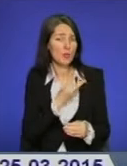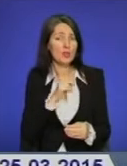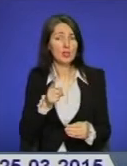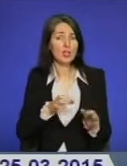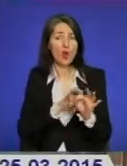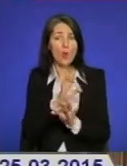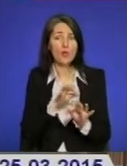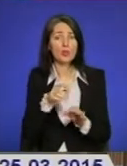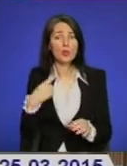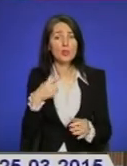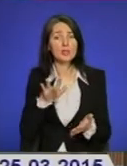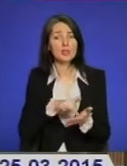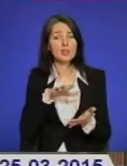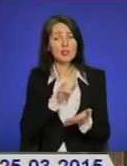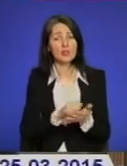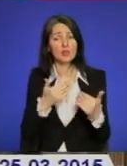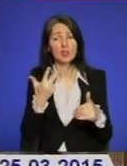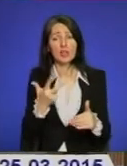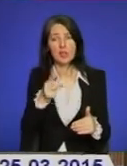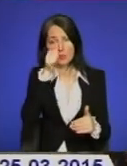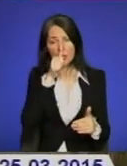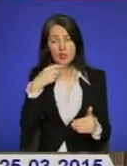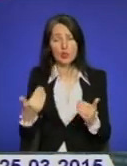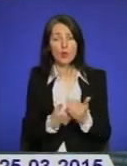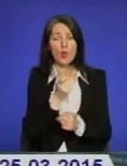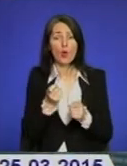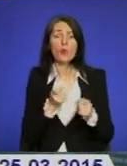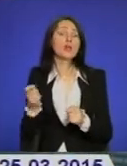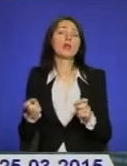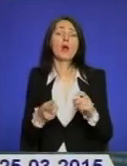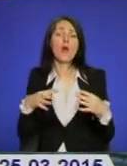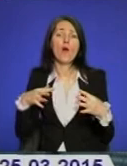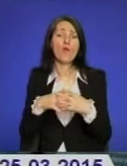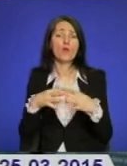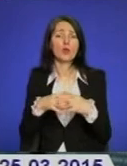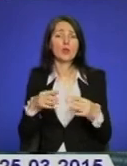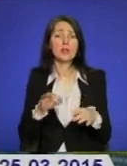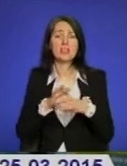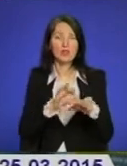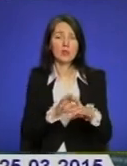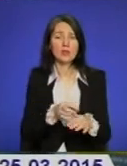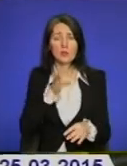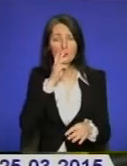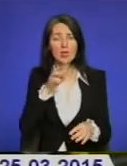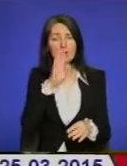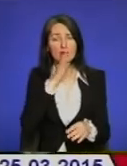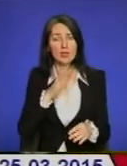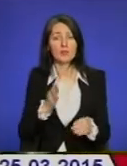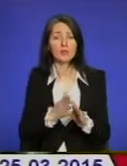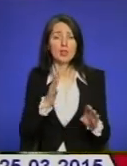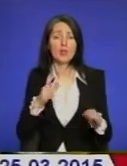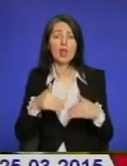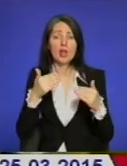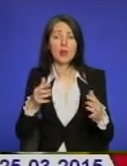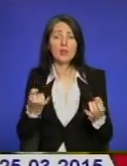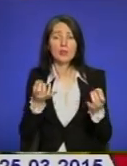зайнятості Вже третій місяць новий уряд без успішно воює із виведенням заробітних плат стіні черговий етап спрощення